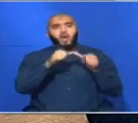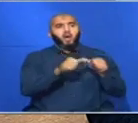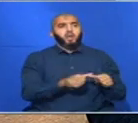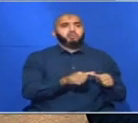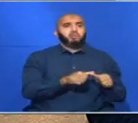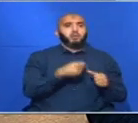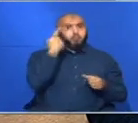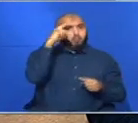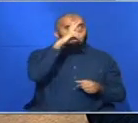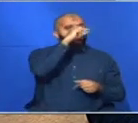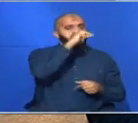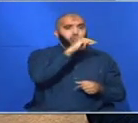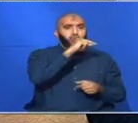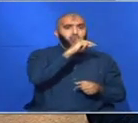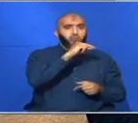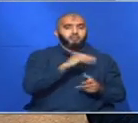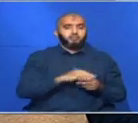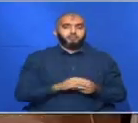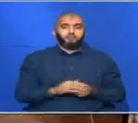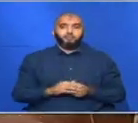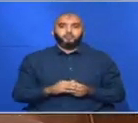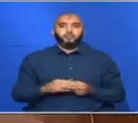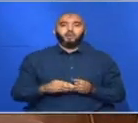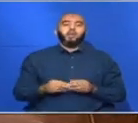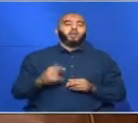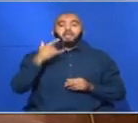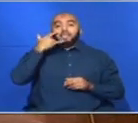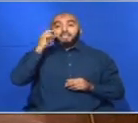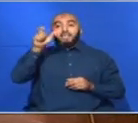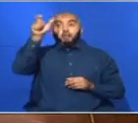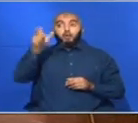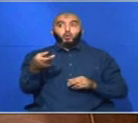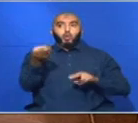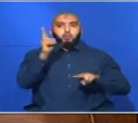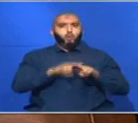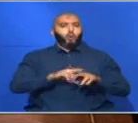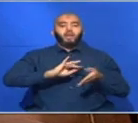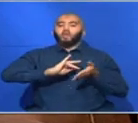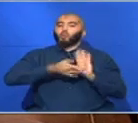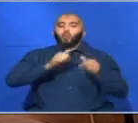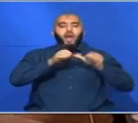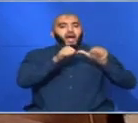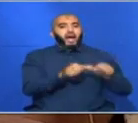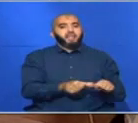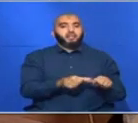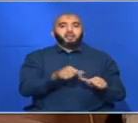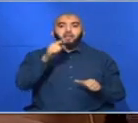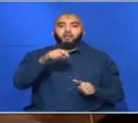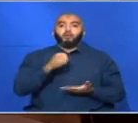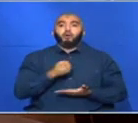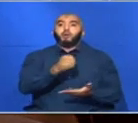عندما يموت الانسان كل ما تركه كل ما تركه يعتبر ميراثا